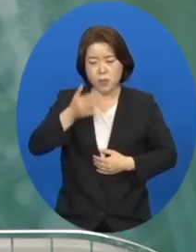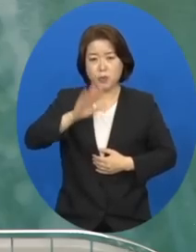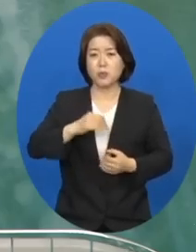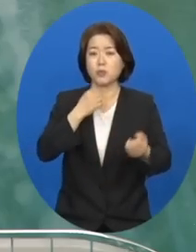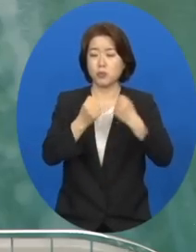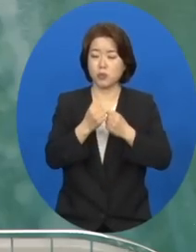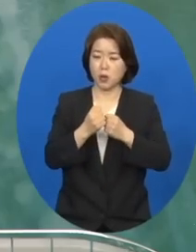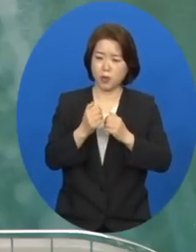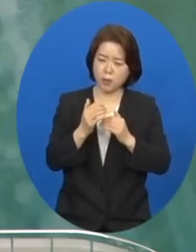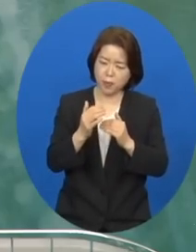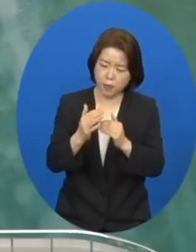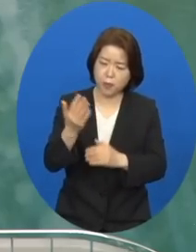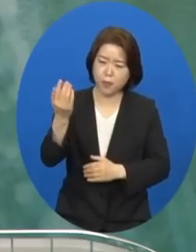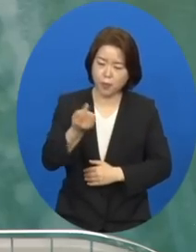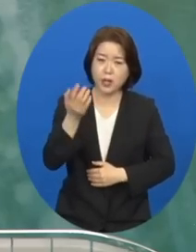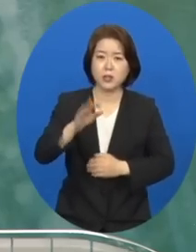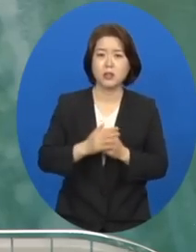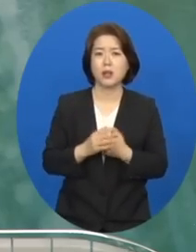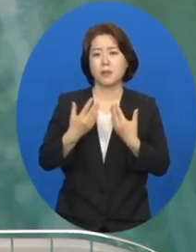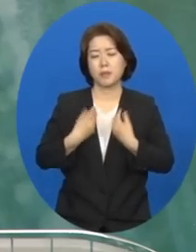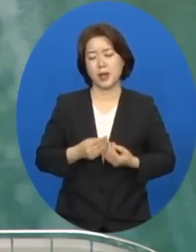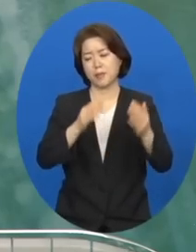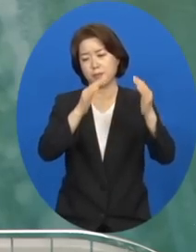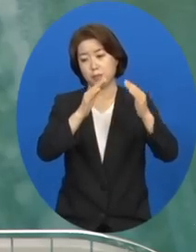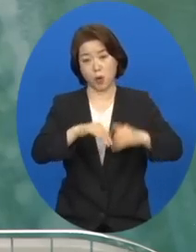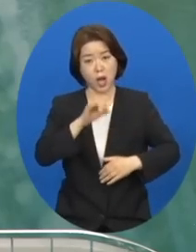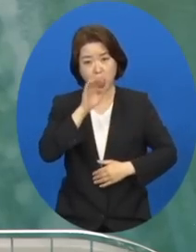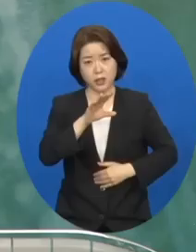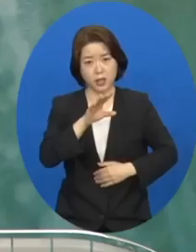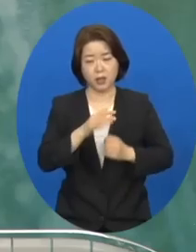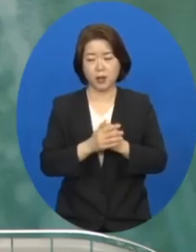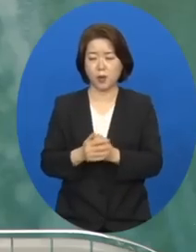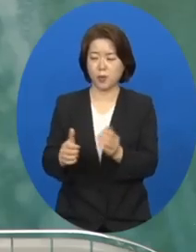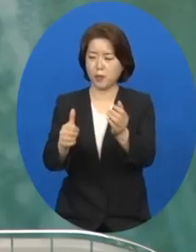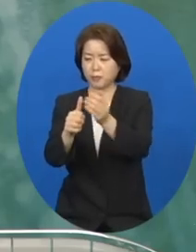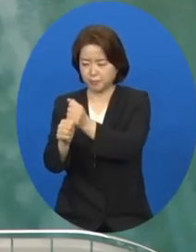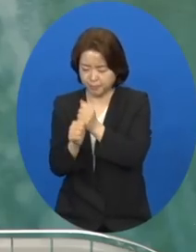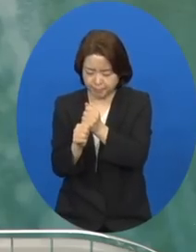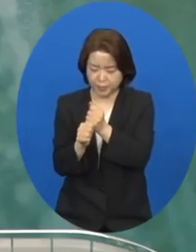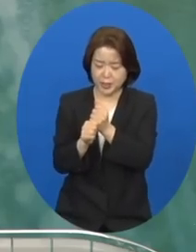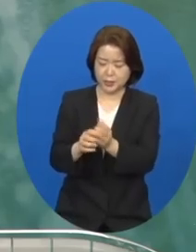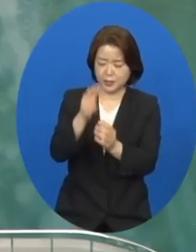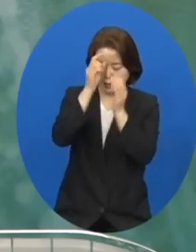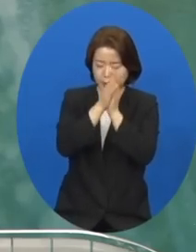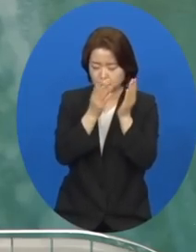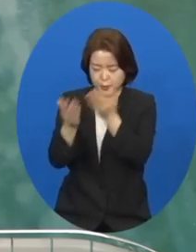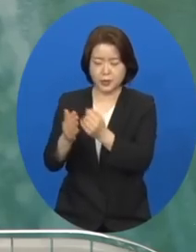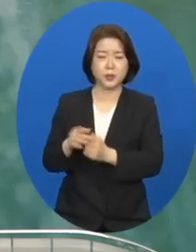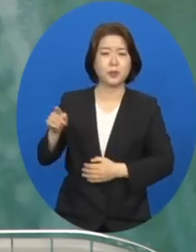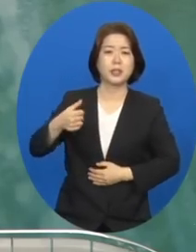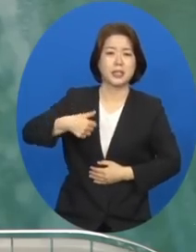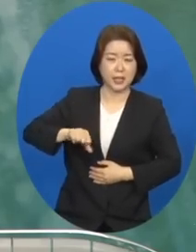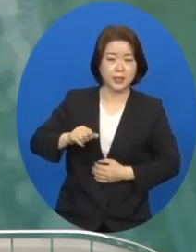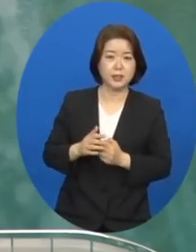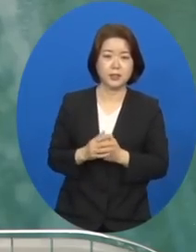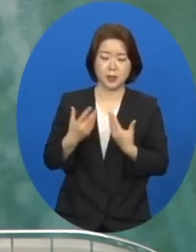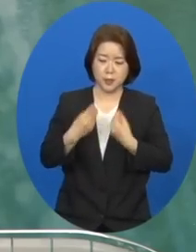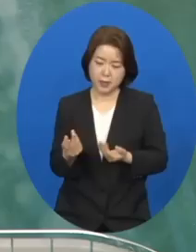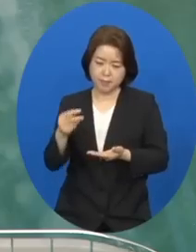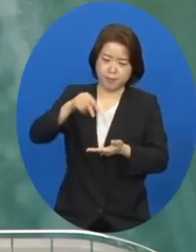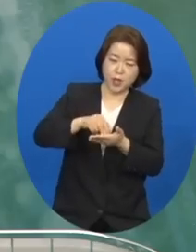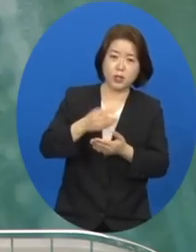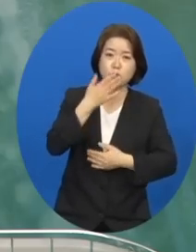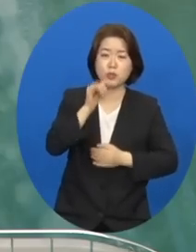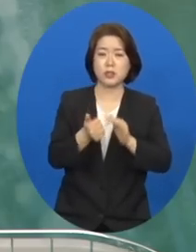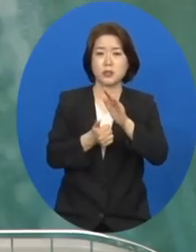해서 낭만의 무너지면 안 되지 않습니까 그래서 아 부쩍 기도를 해 줬어야 난 애미 아들에게 망망 에서 일어날 수 있는 소망과